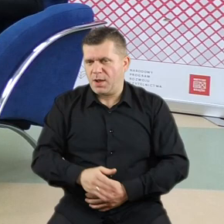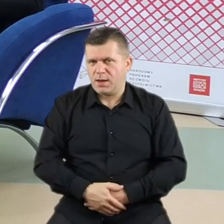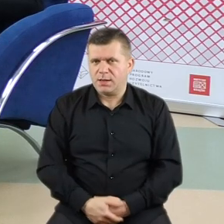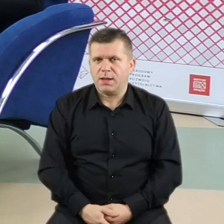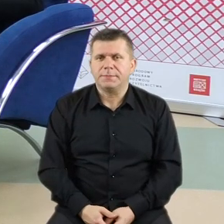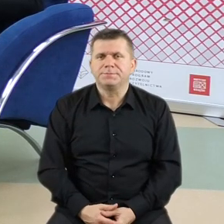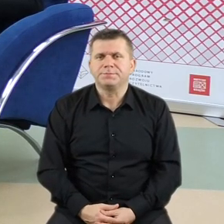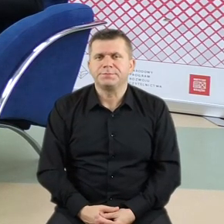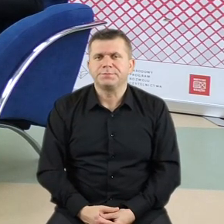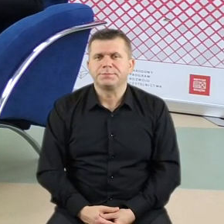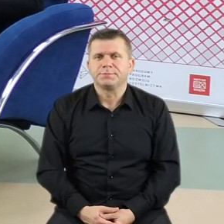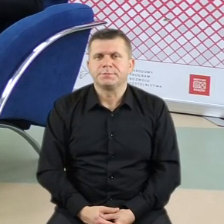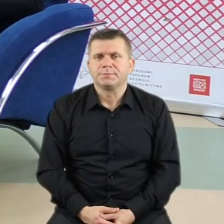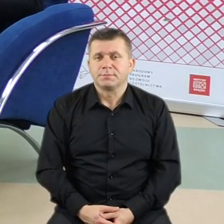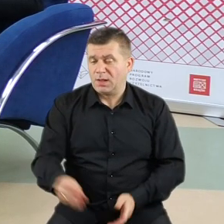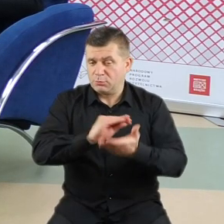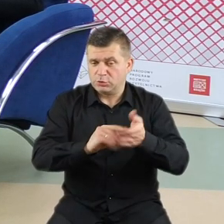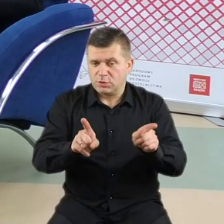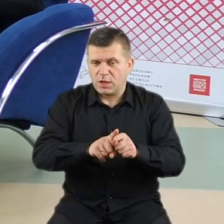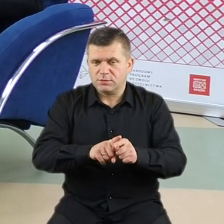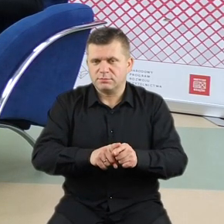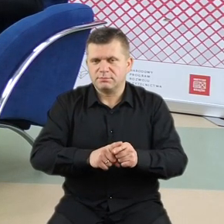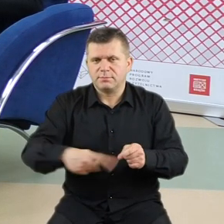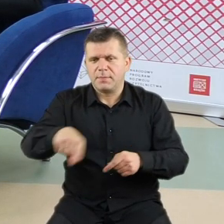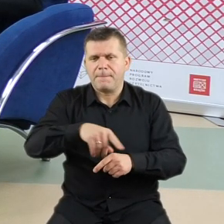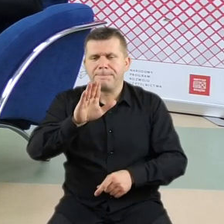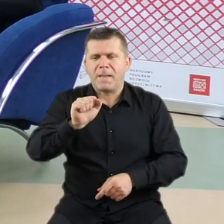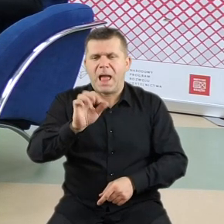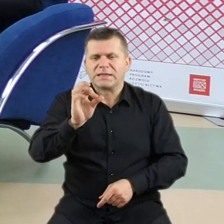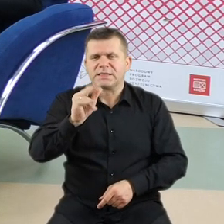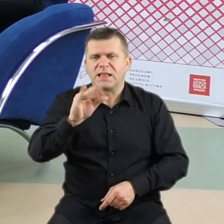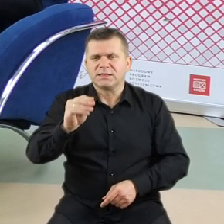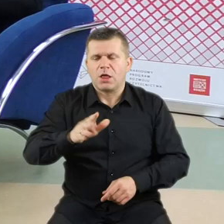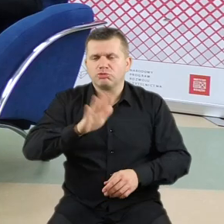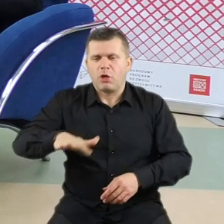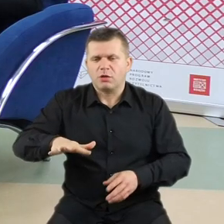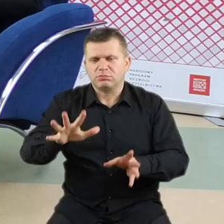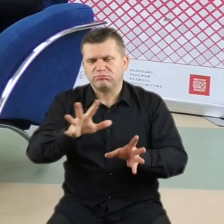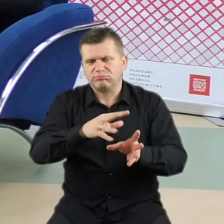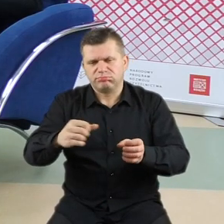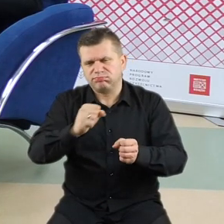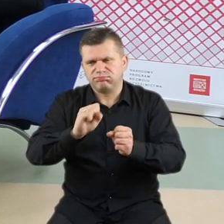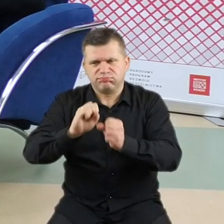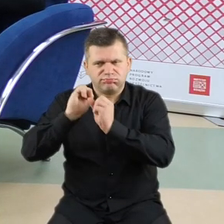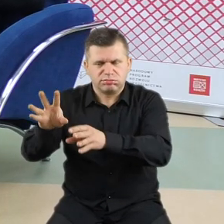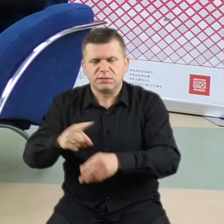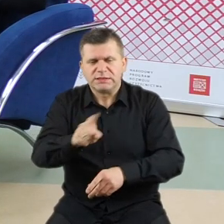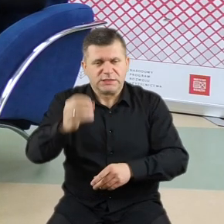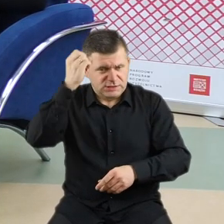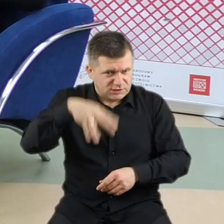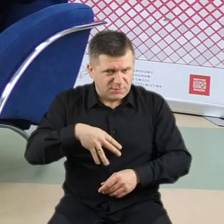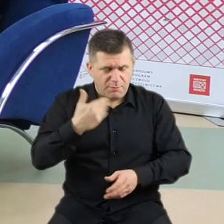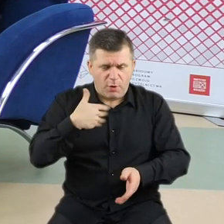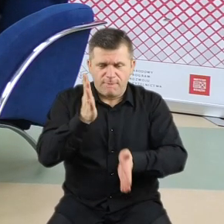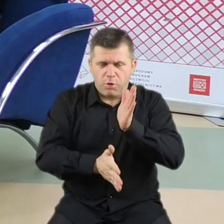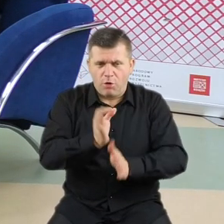jak nam się wydaje. Czy piszesz też o wywózce baskijskich dzieci do, w ogóle z